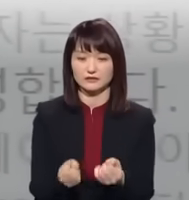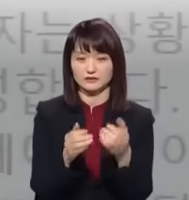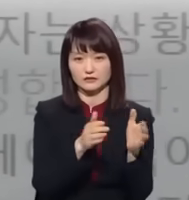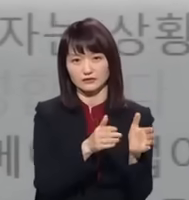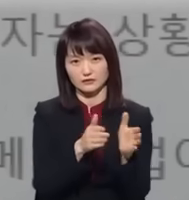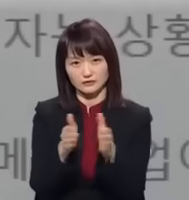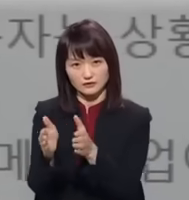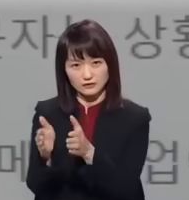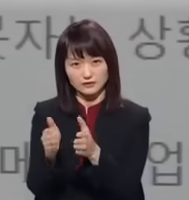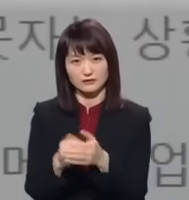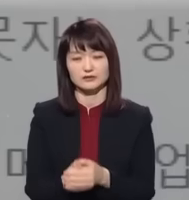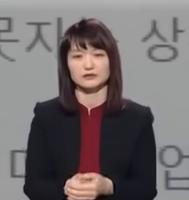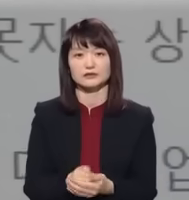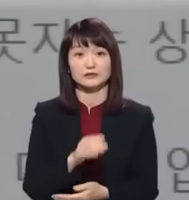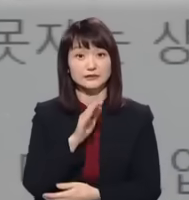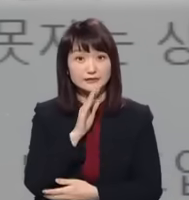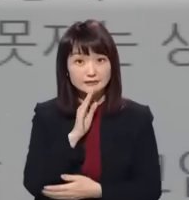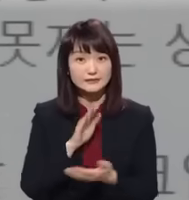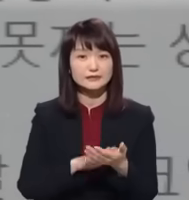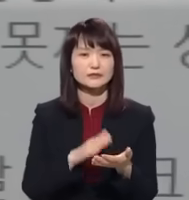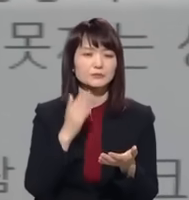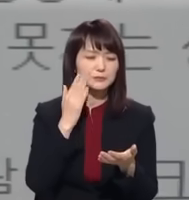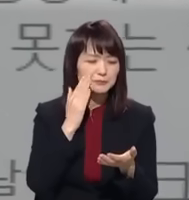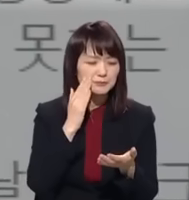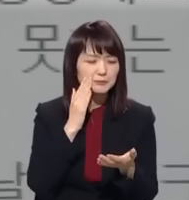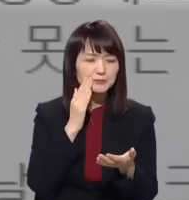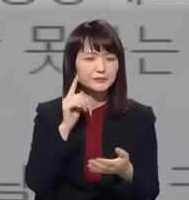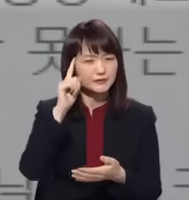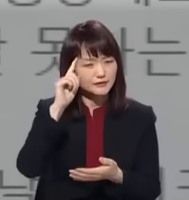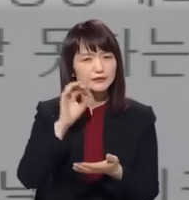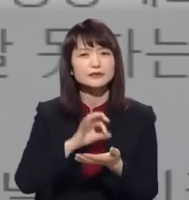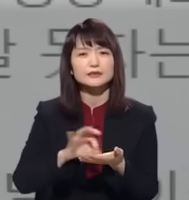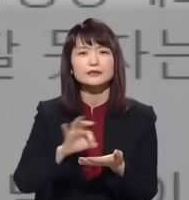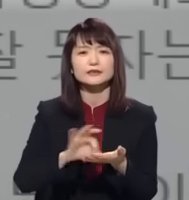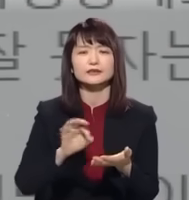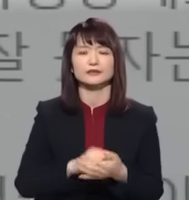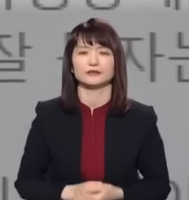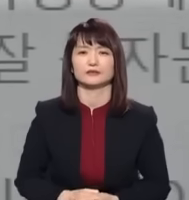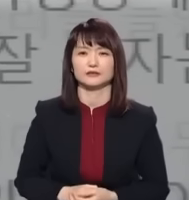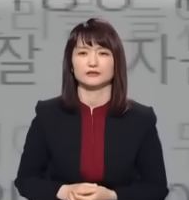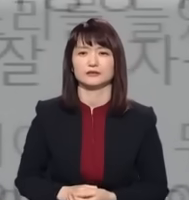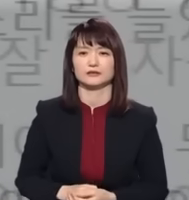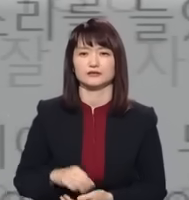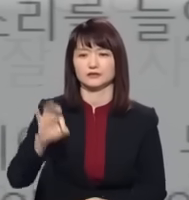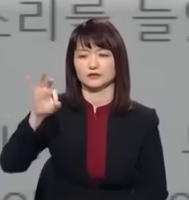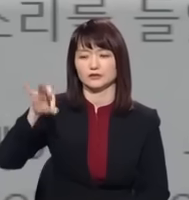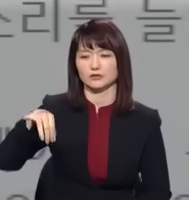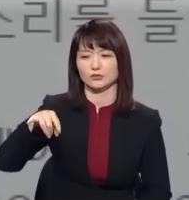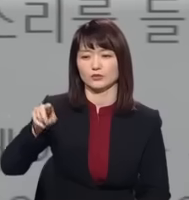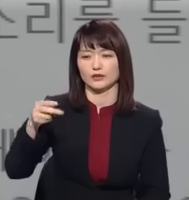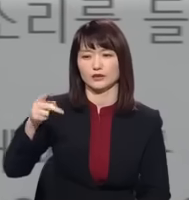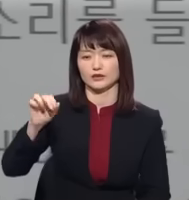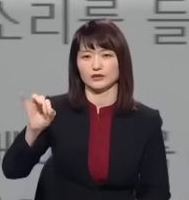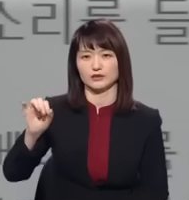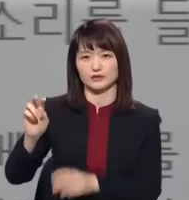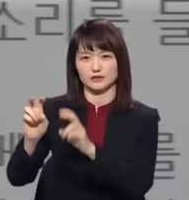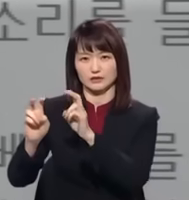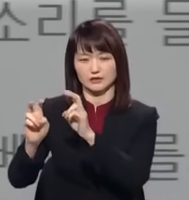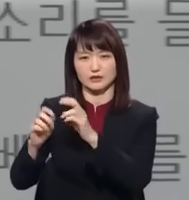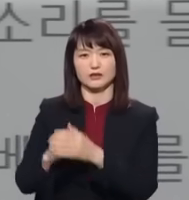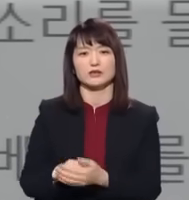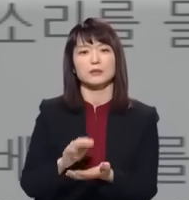때부터 본식 메이크업에 상당히 신경을 썼다고 합니다. 그래서 이 웨딩 플래너 업체를 통해서 이 스튜디오, 사진 스튜디오나